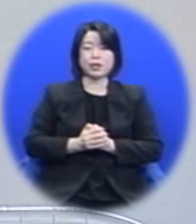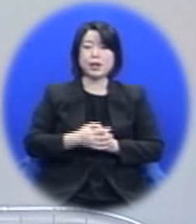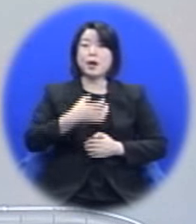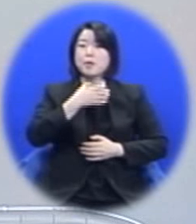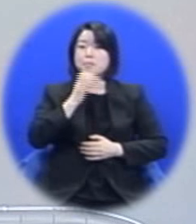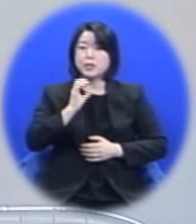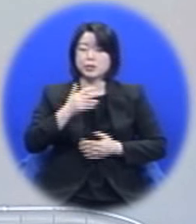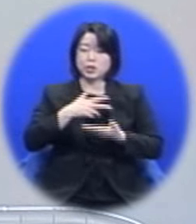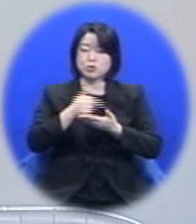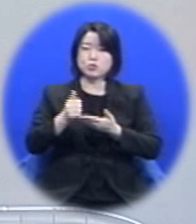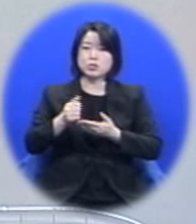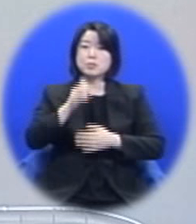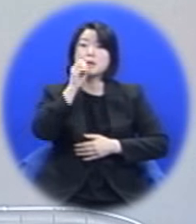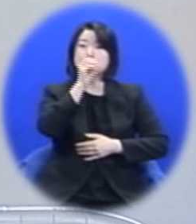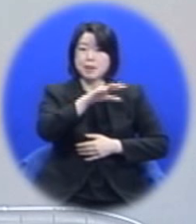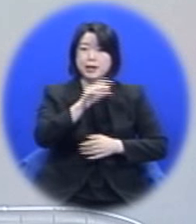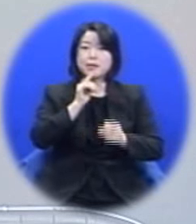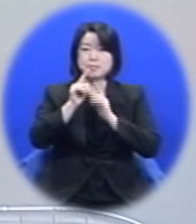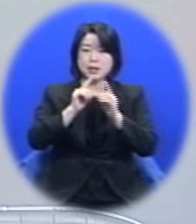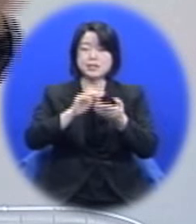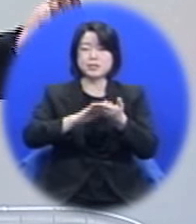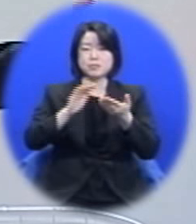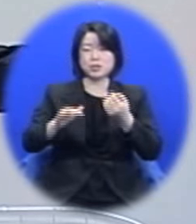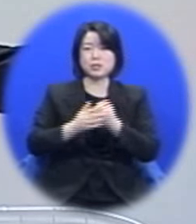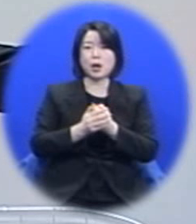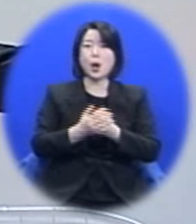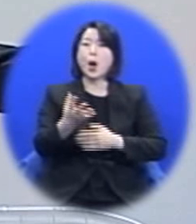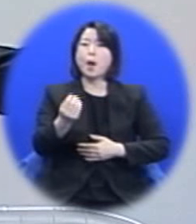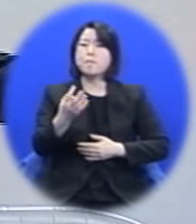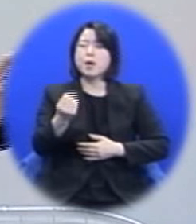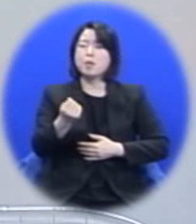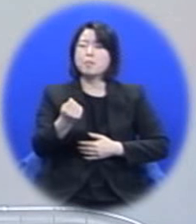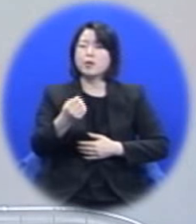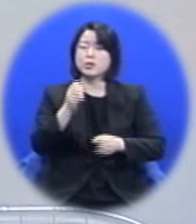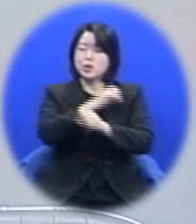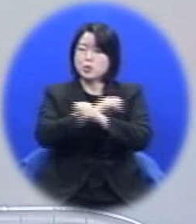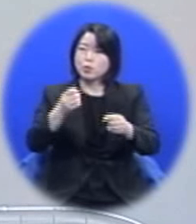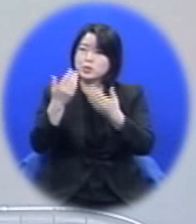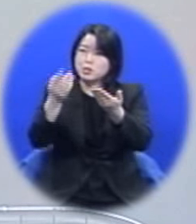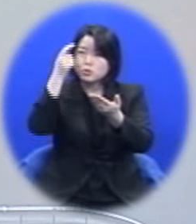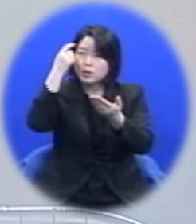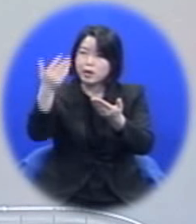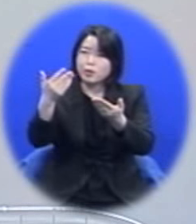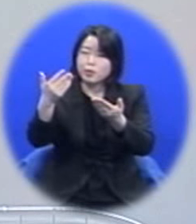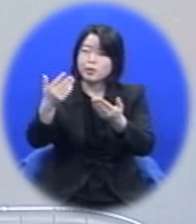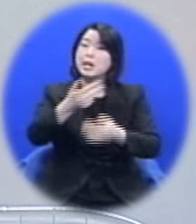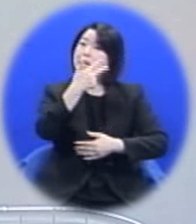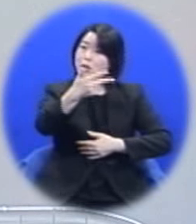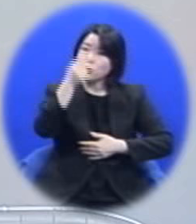베드로에게 주님이 하신 말씀입니다. 몇 번 용서해 주리까? 일곱 번 하리까?